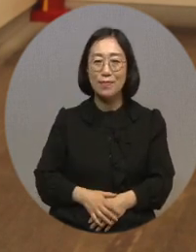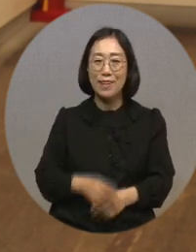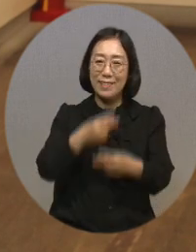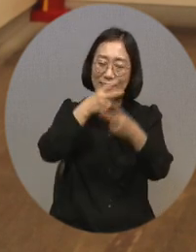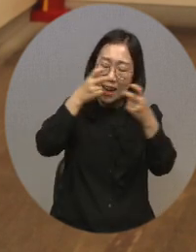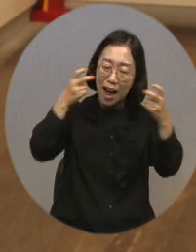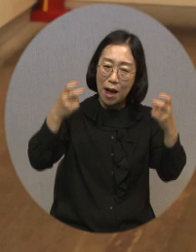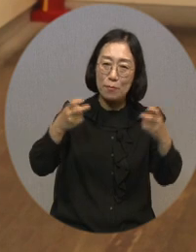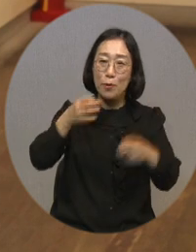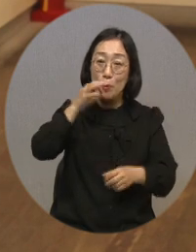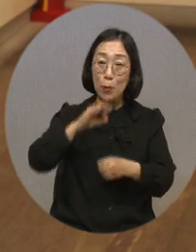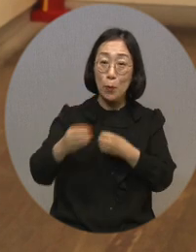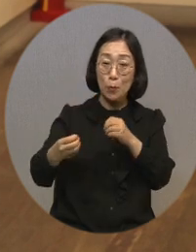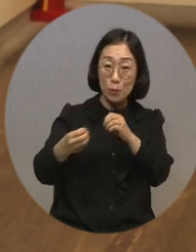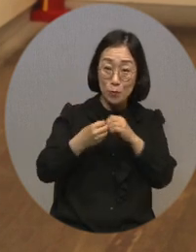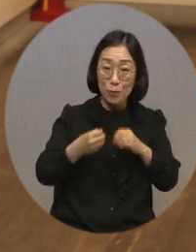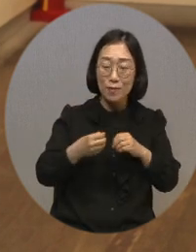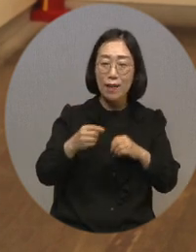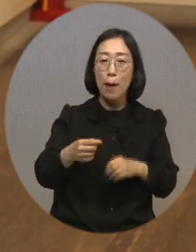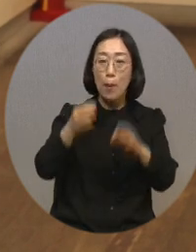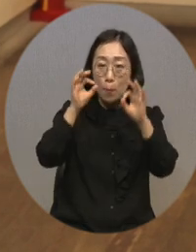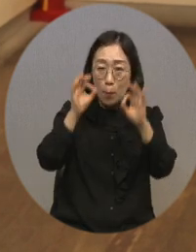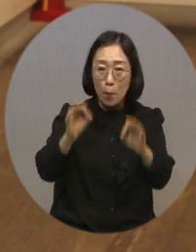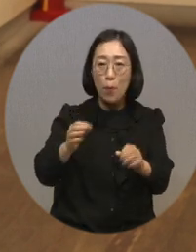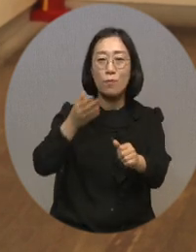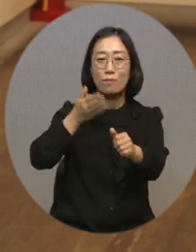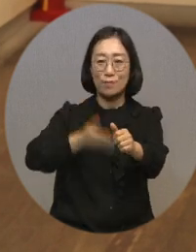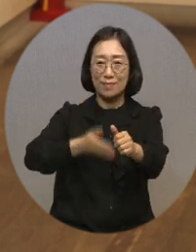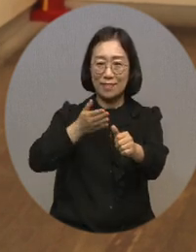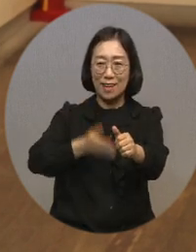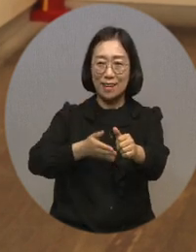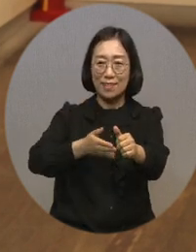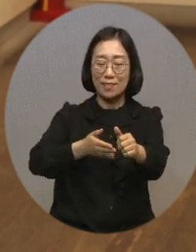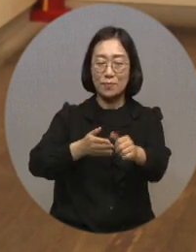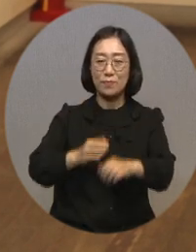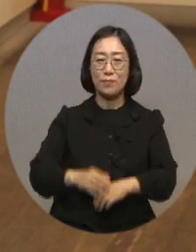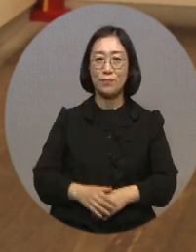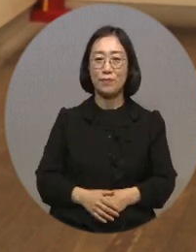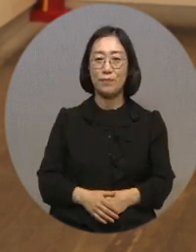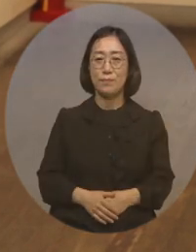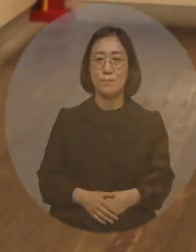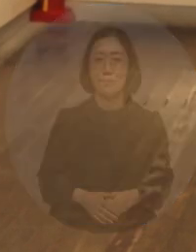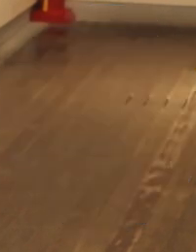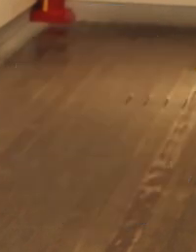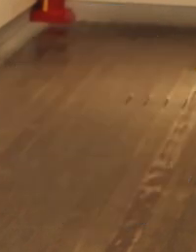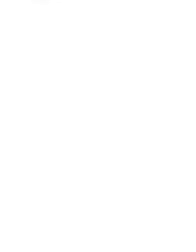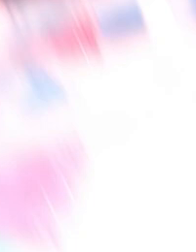이펙트를 함께 느껴보는 것은 어떨까요? 복지TV 뉴스 김서연입니다.